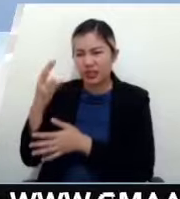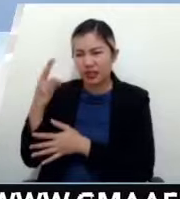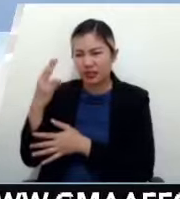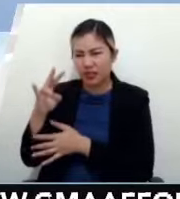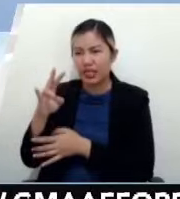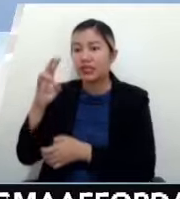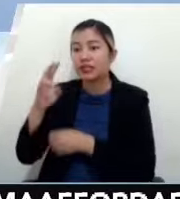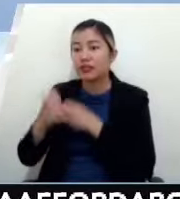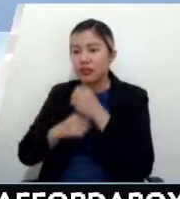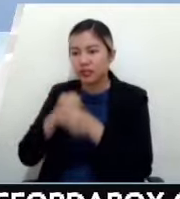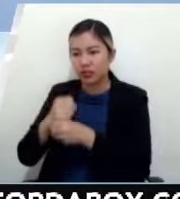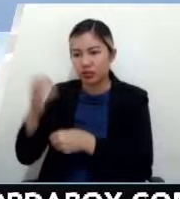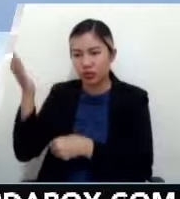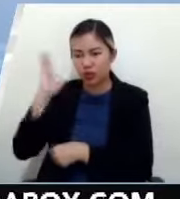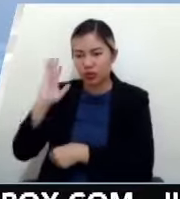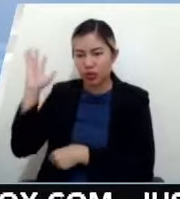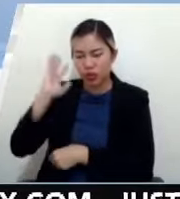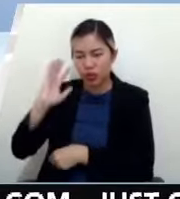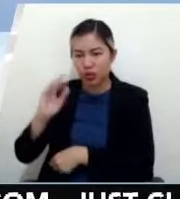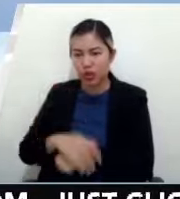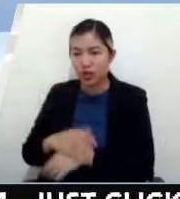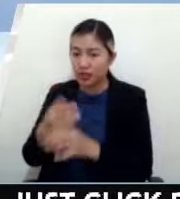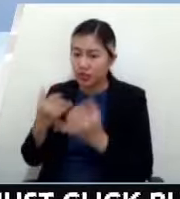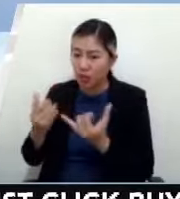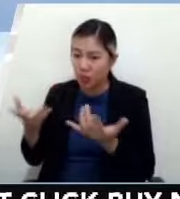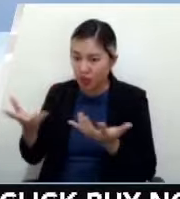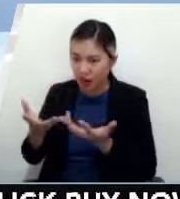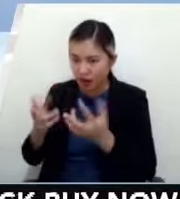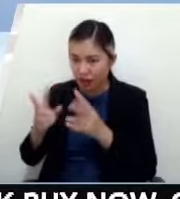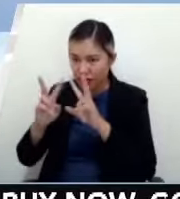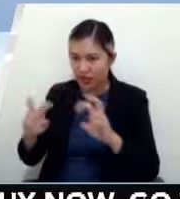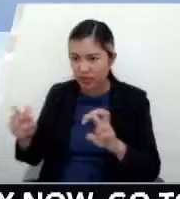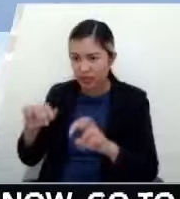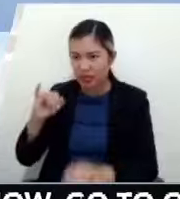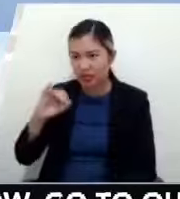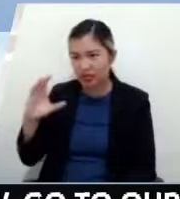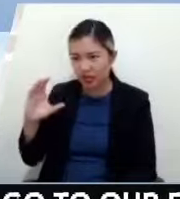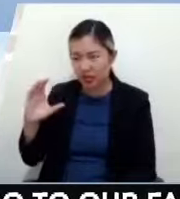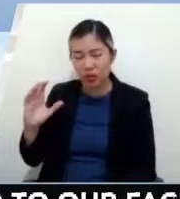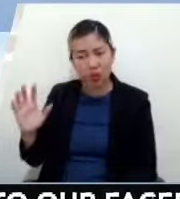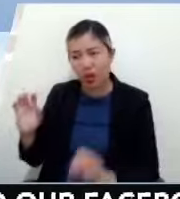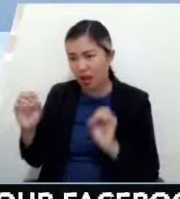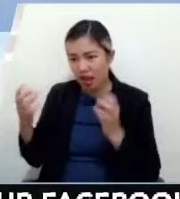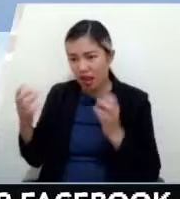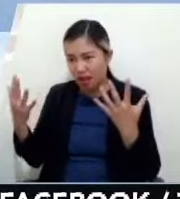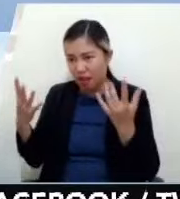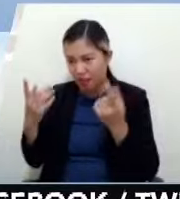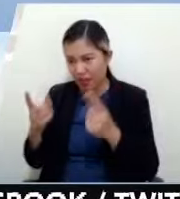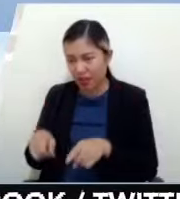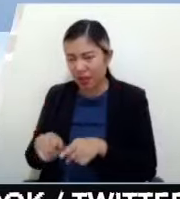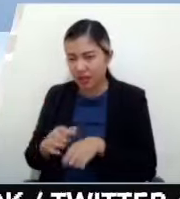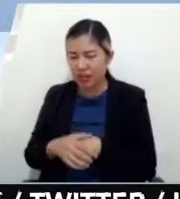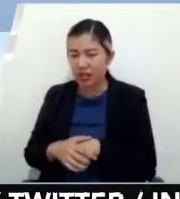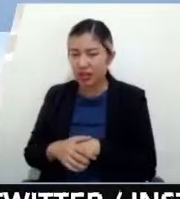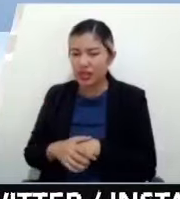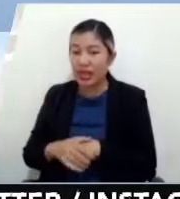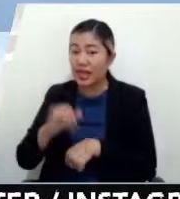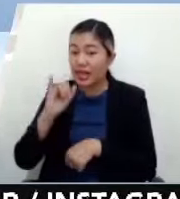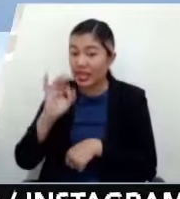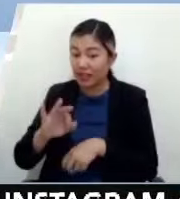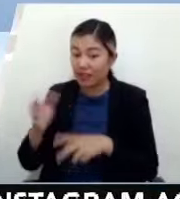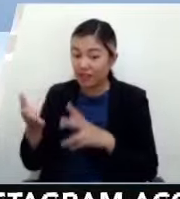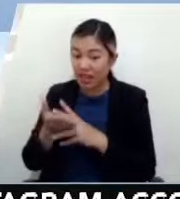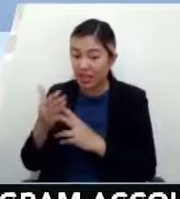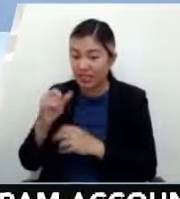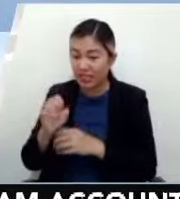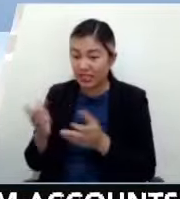Raffy at Nasaan na ang investigation ng icc wala pa ring nangyayari no samantalang kung dito nila ginawa yun baka meron